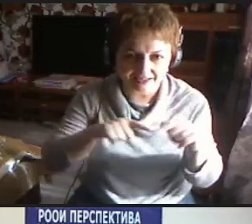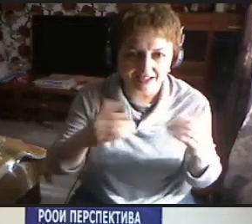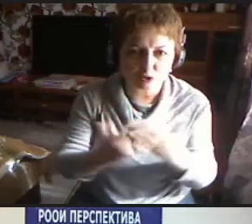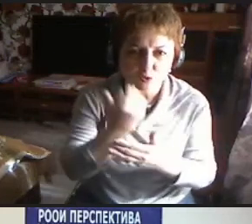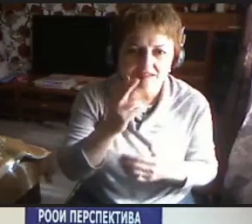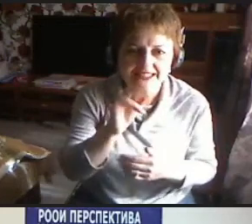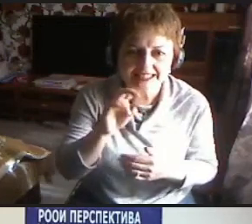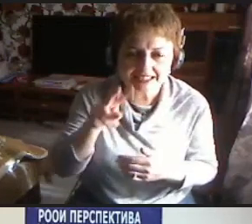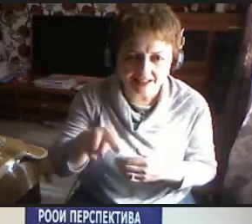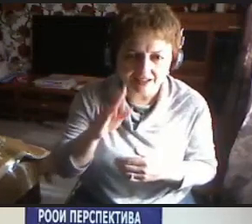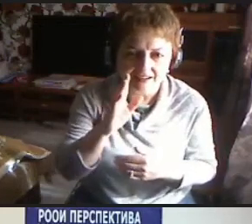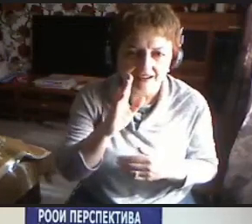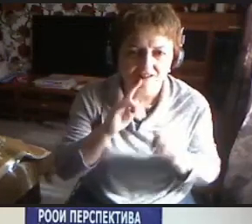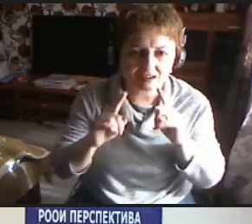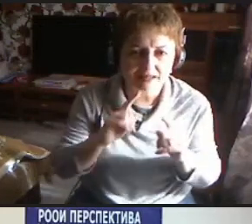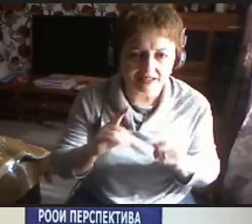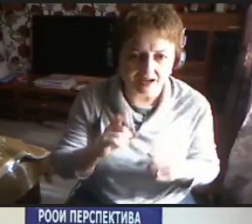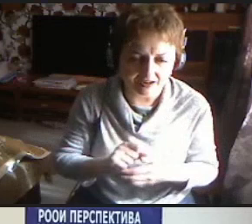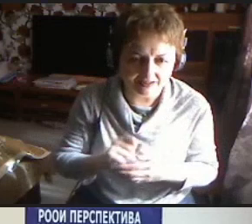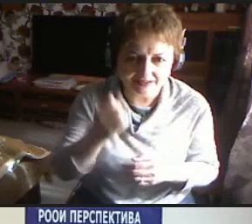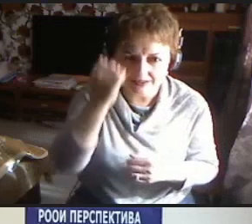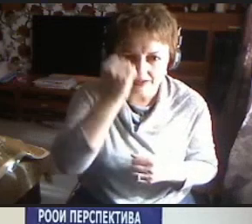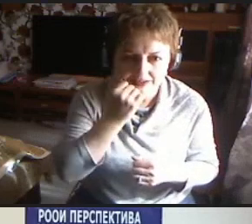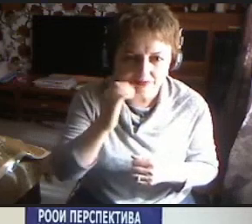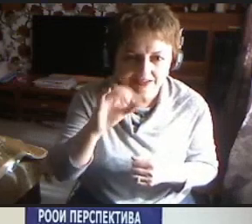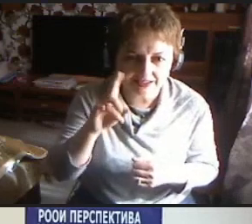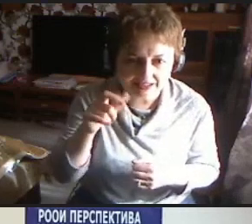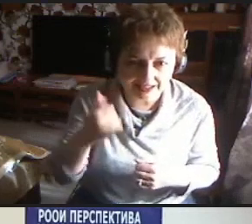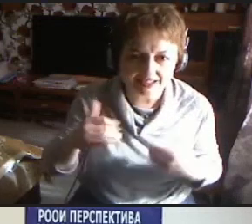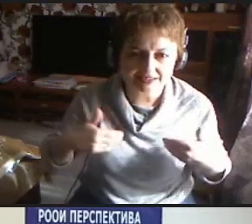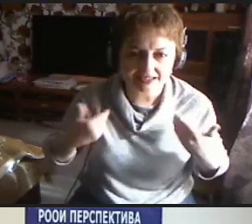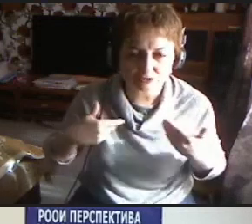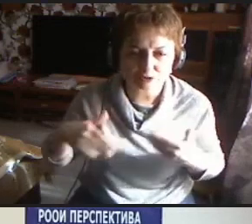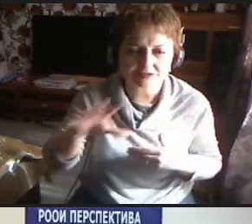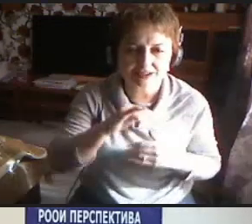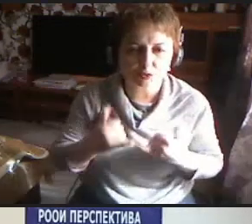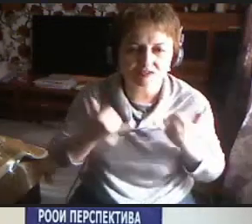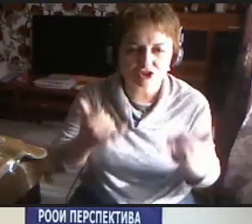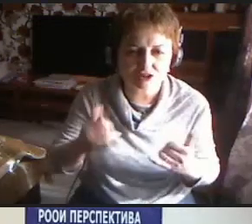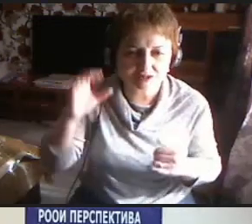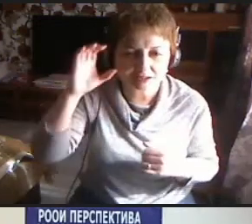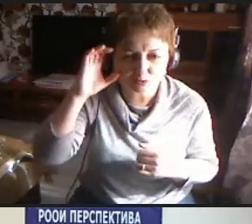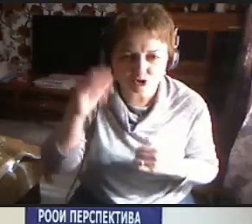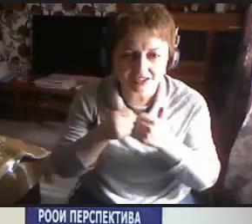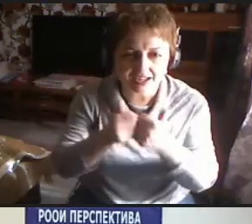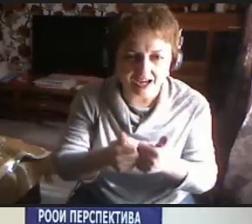цикл вебинаров. Линь. Спасибо, Сергей. Здравствуйте, все уважаемые слушатели, коллеги.